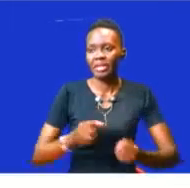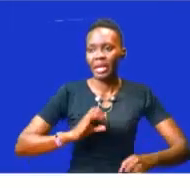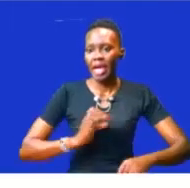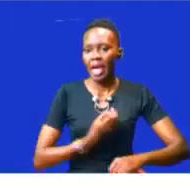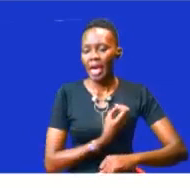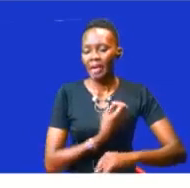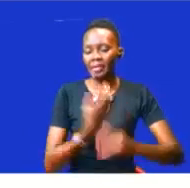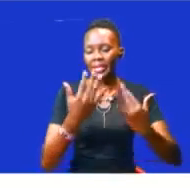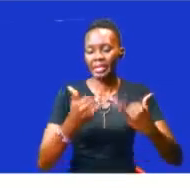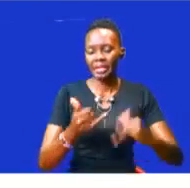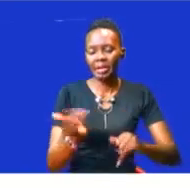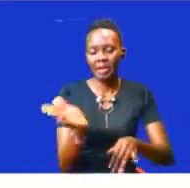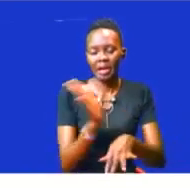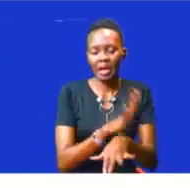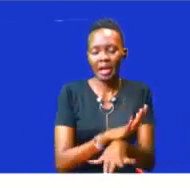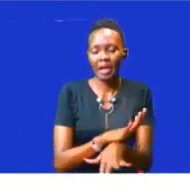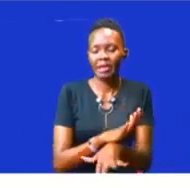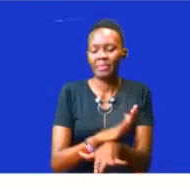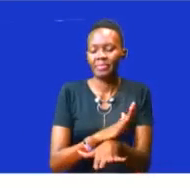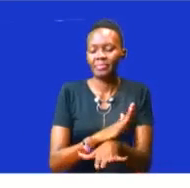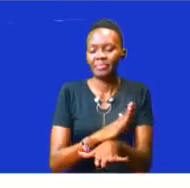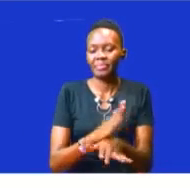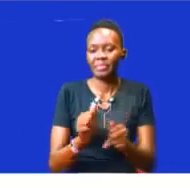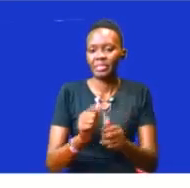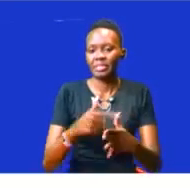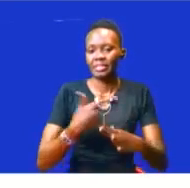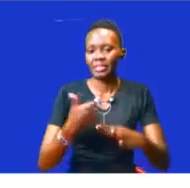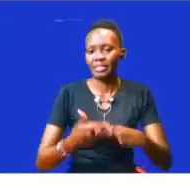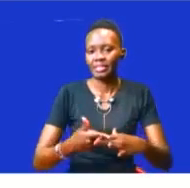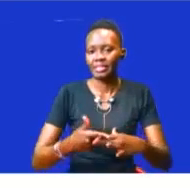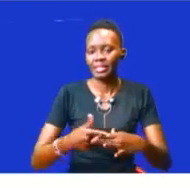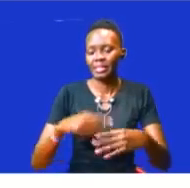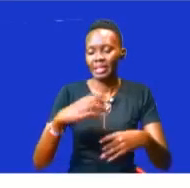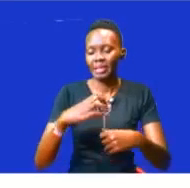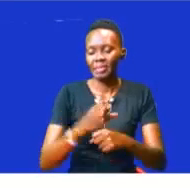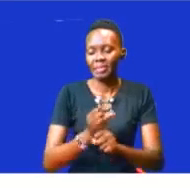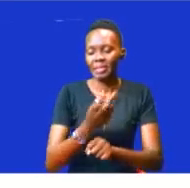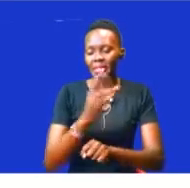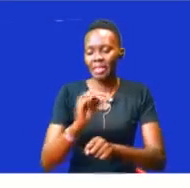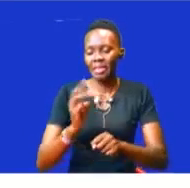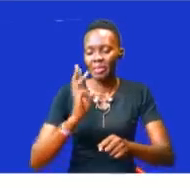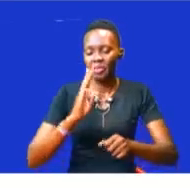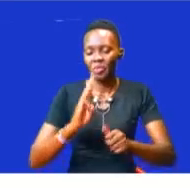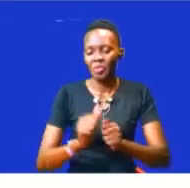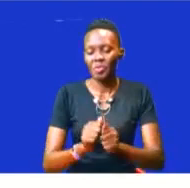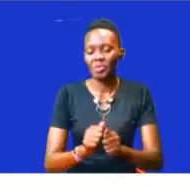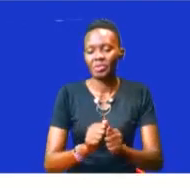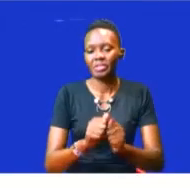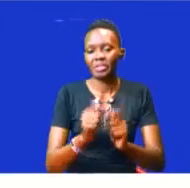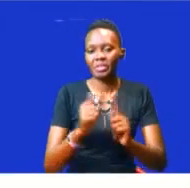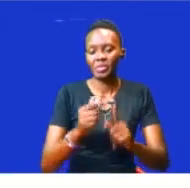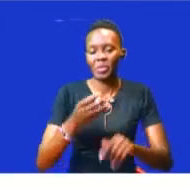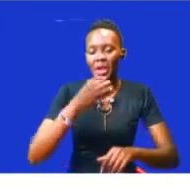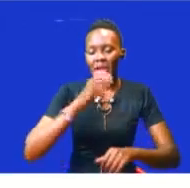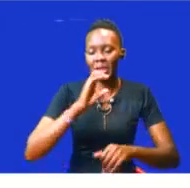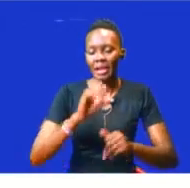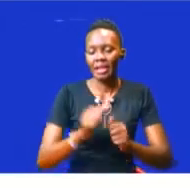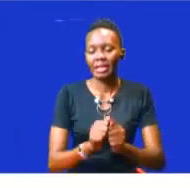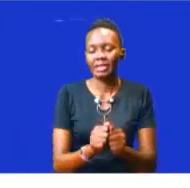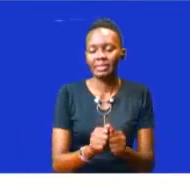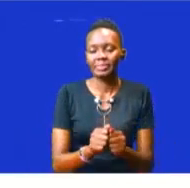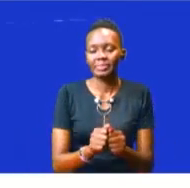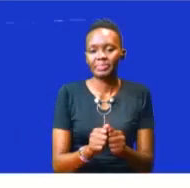ni mondo gibi gi-invest e area ni mondo okony jogweng'ni gi pi maler mar modho.